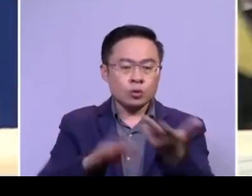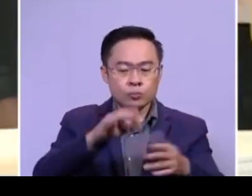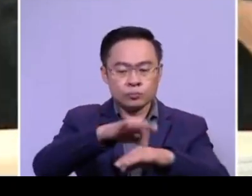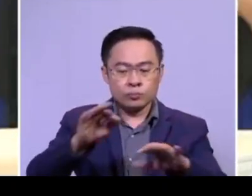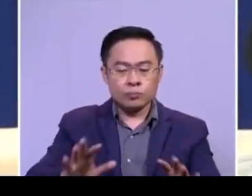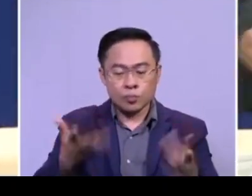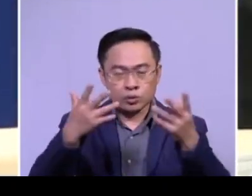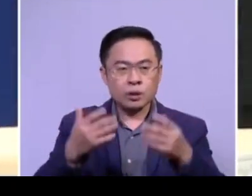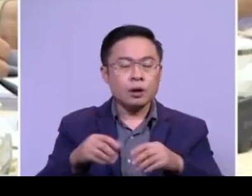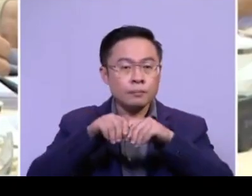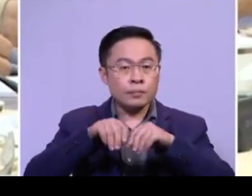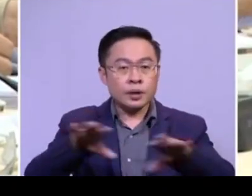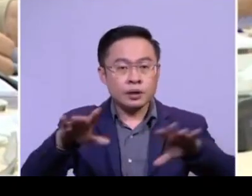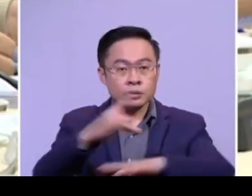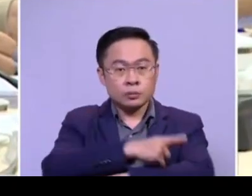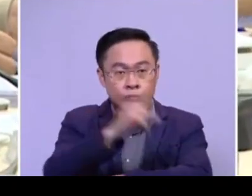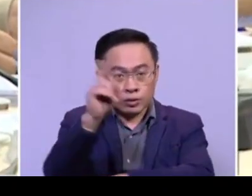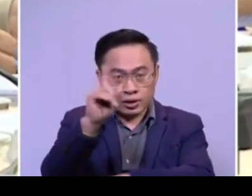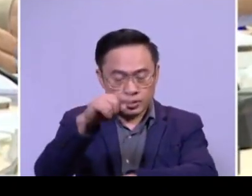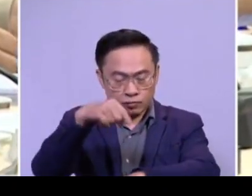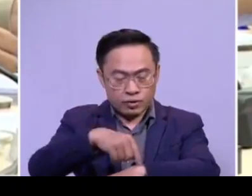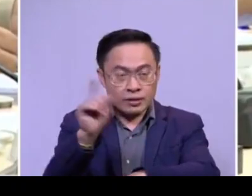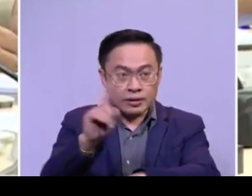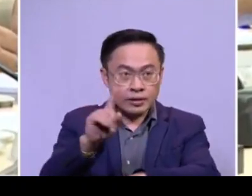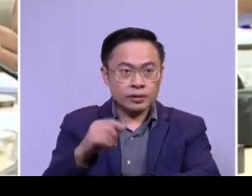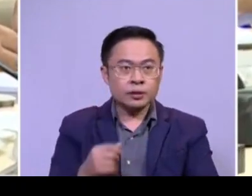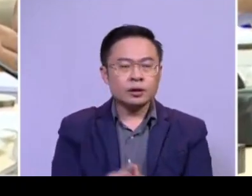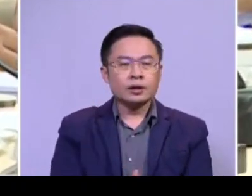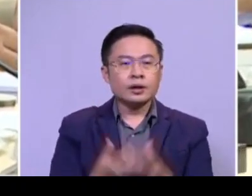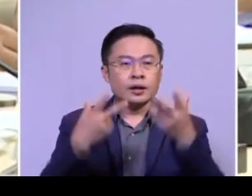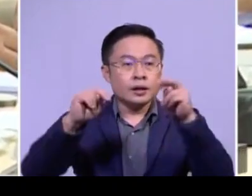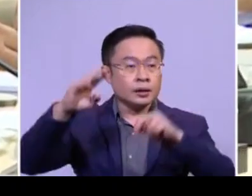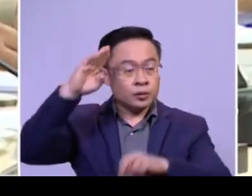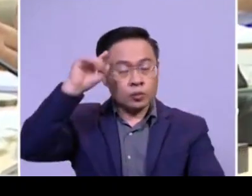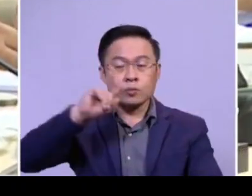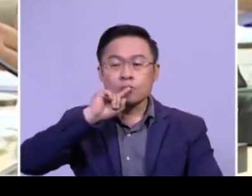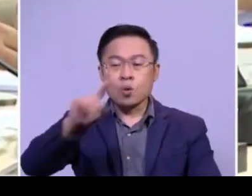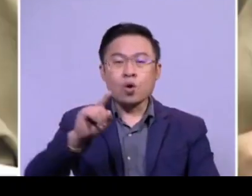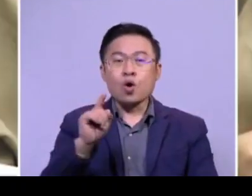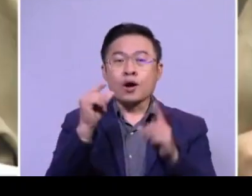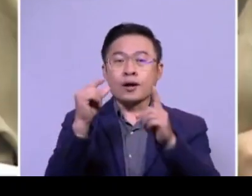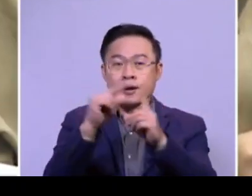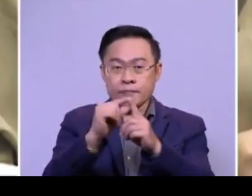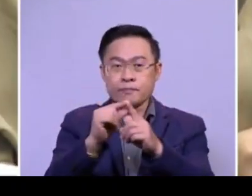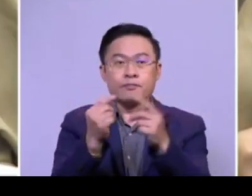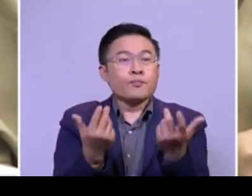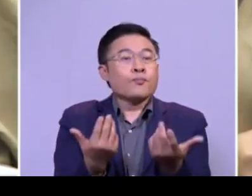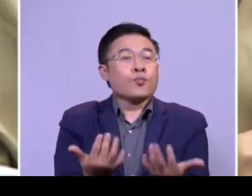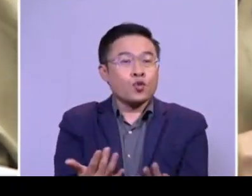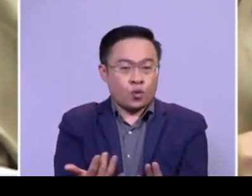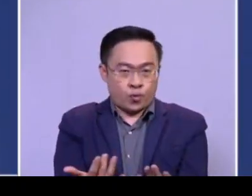ท่านนายกรัฐมนตรีบอกสั้นๆว่าก็คอยสิจ๊ะไปฟังกันค่ะ